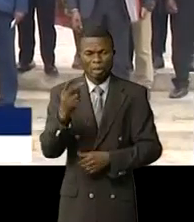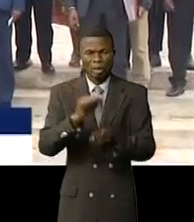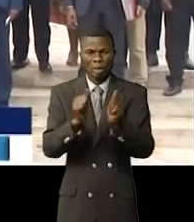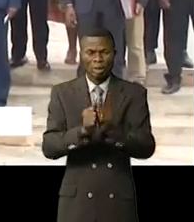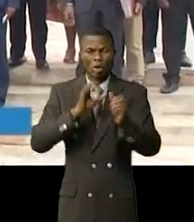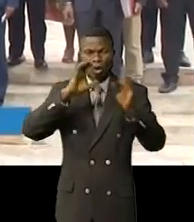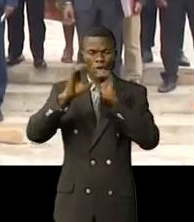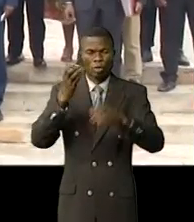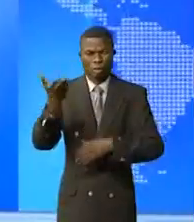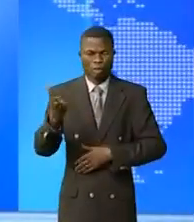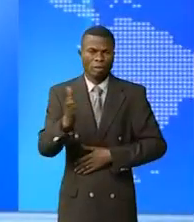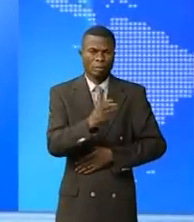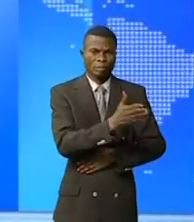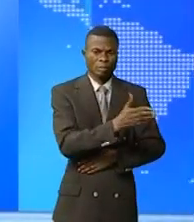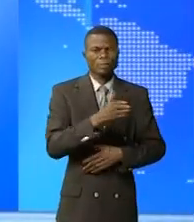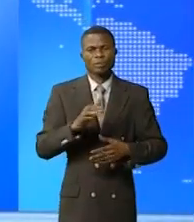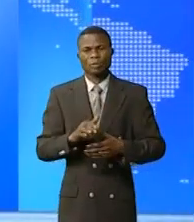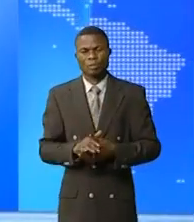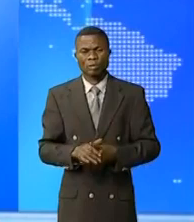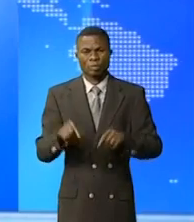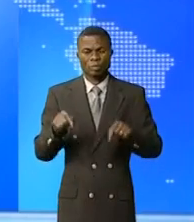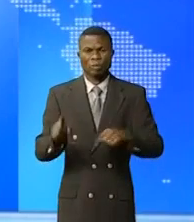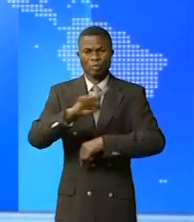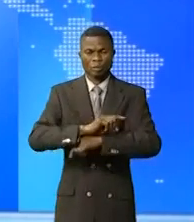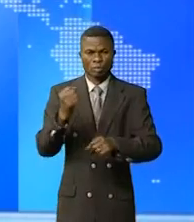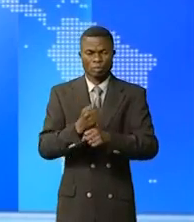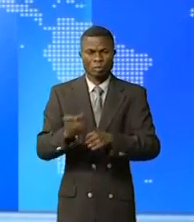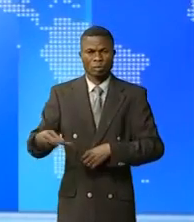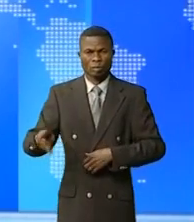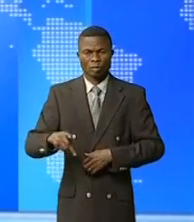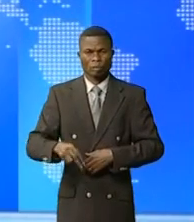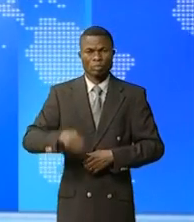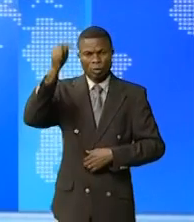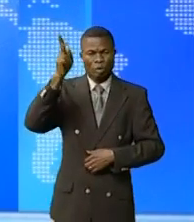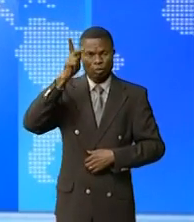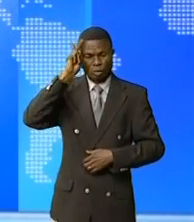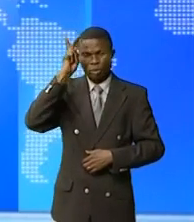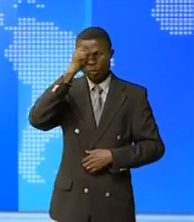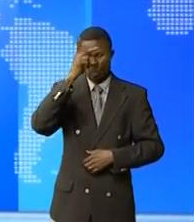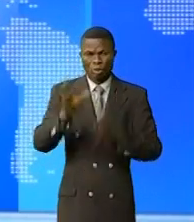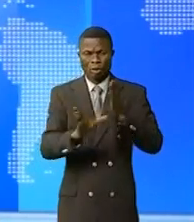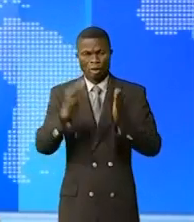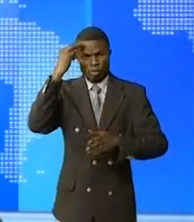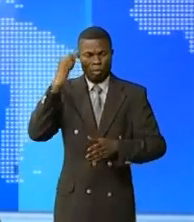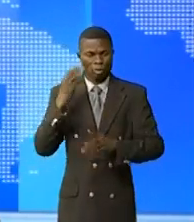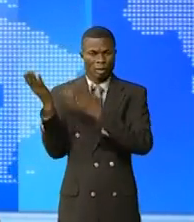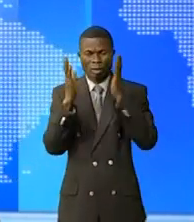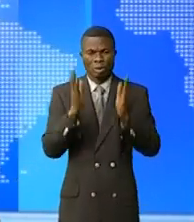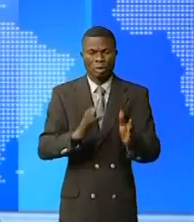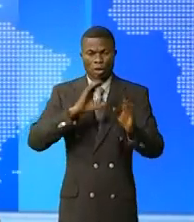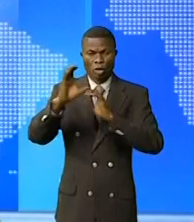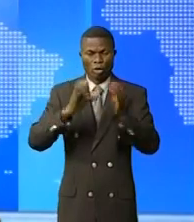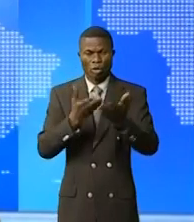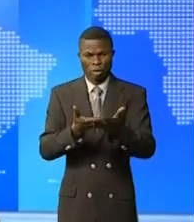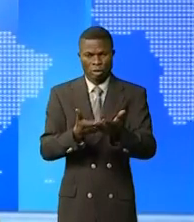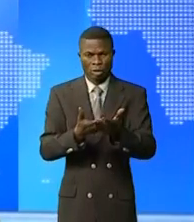de télécommunications. En séjour de travail dans la province du Haut-Katanga, le vice-ministre des Transports, Voies de